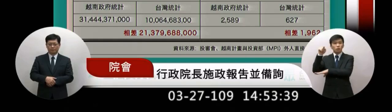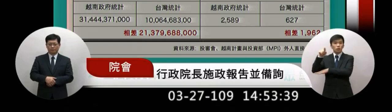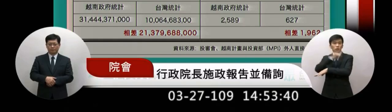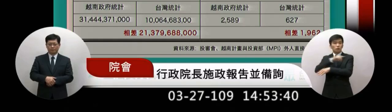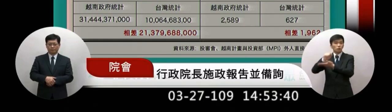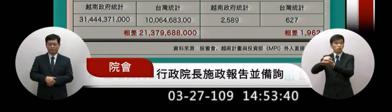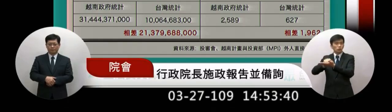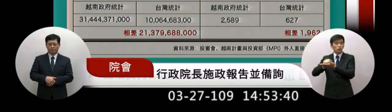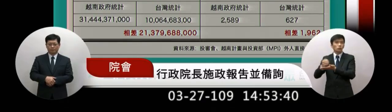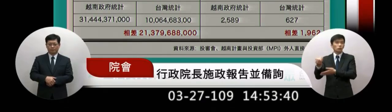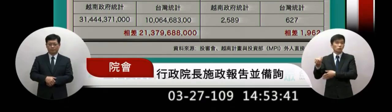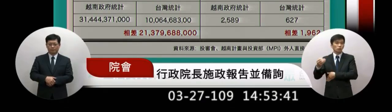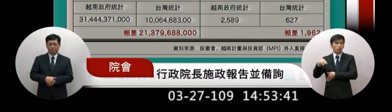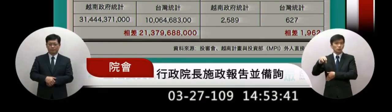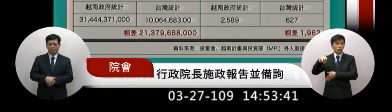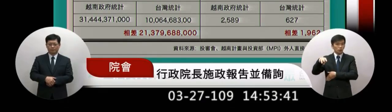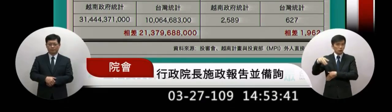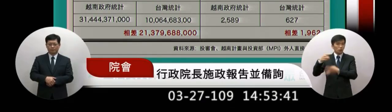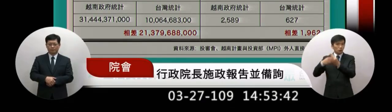边统计的是